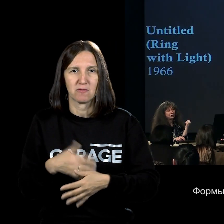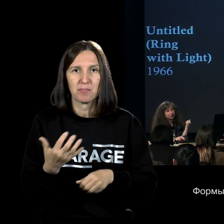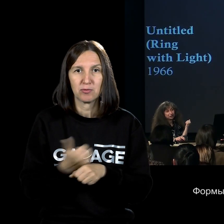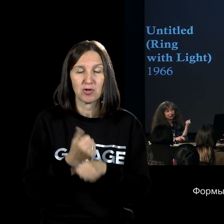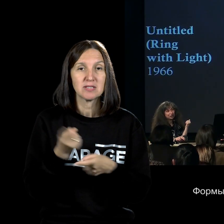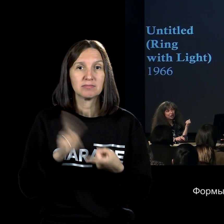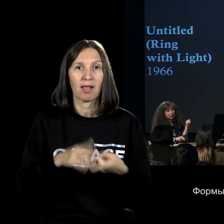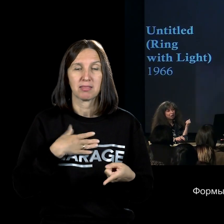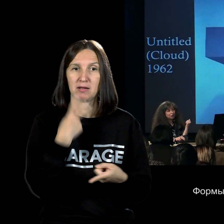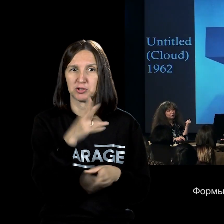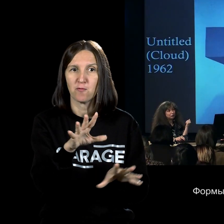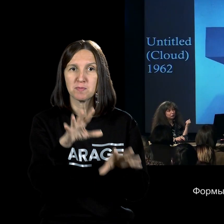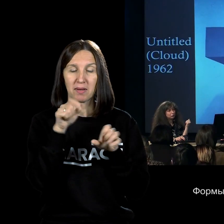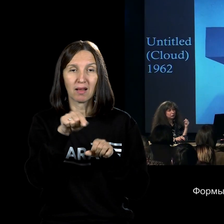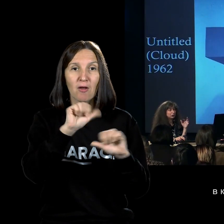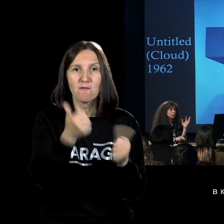нашего восприятия,